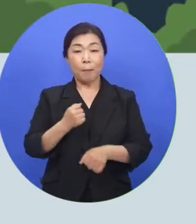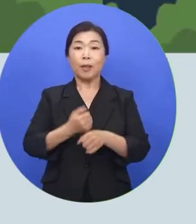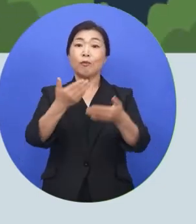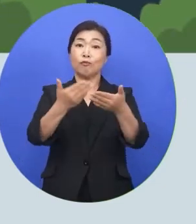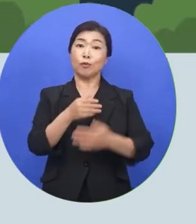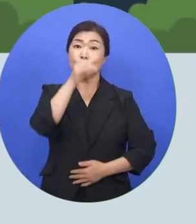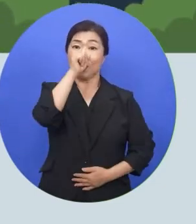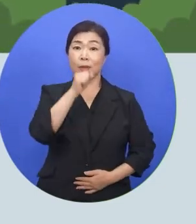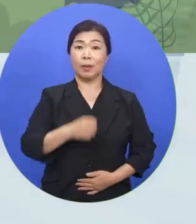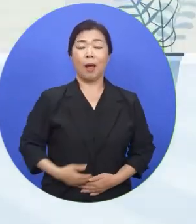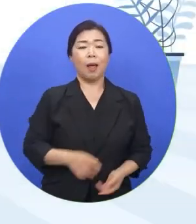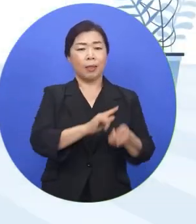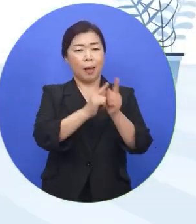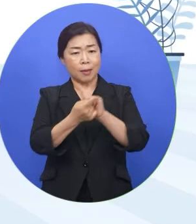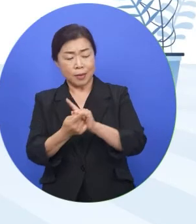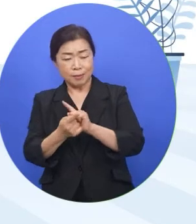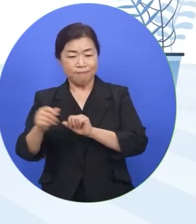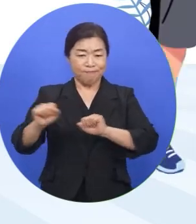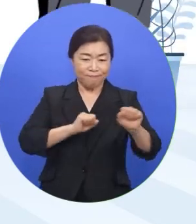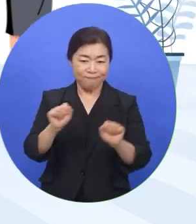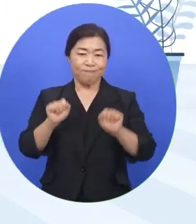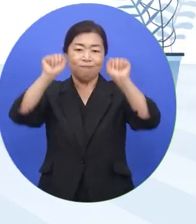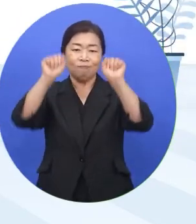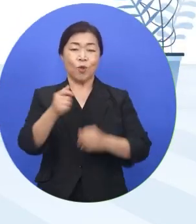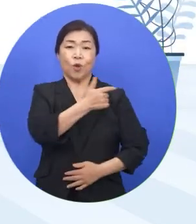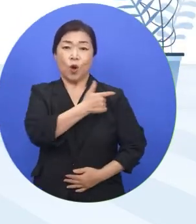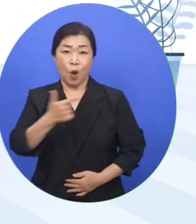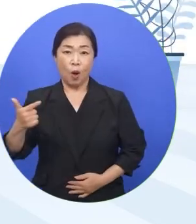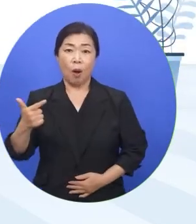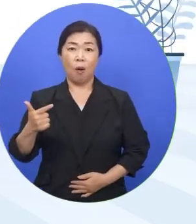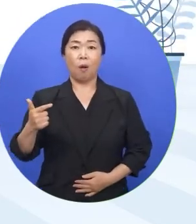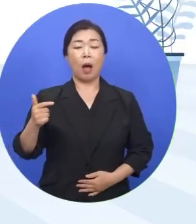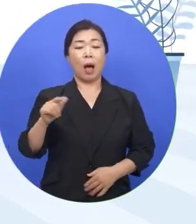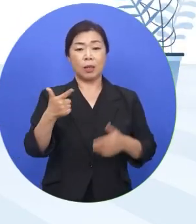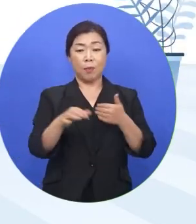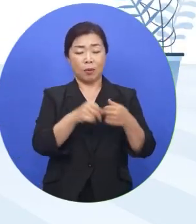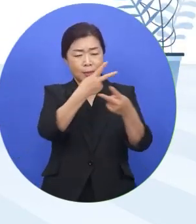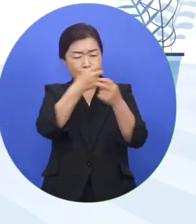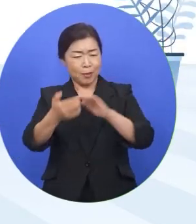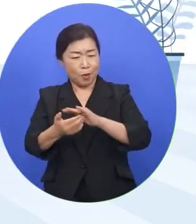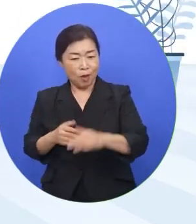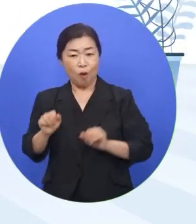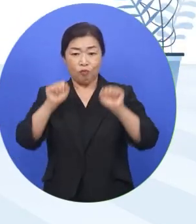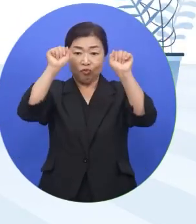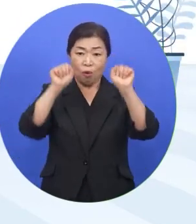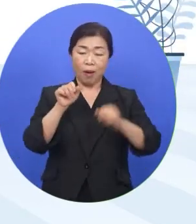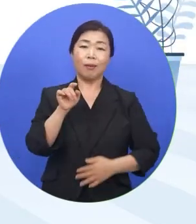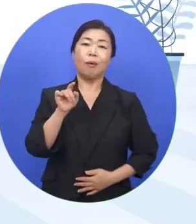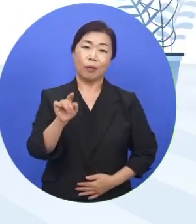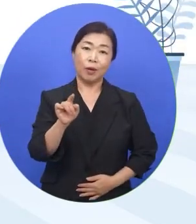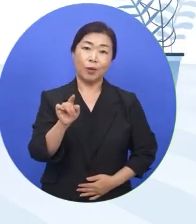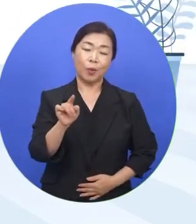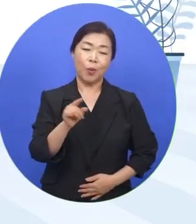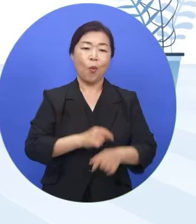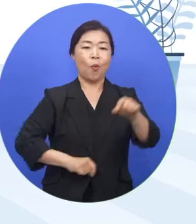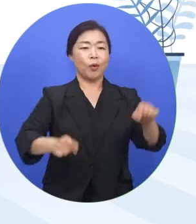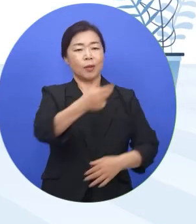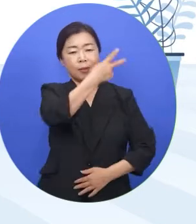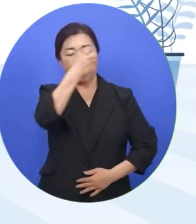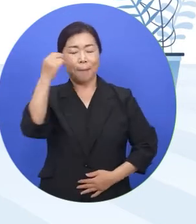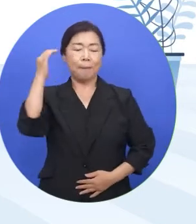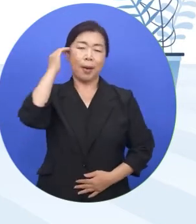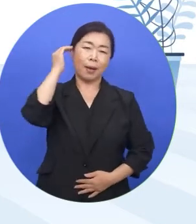것이죠. 대신 너무 과격하게 운동하거나 잠들기 직전에 운동하는 것은